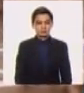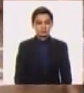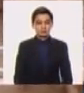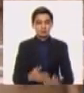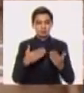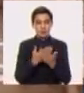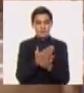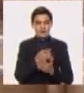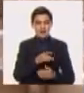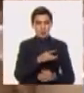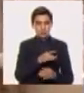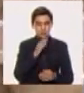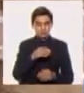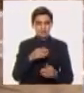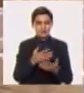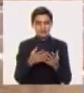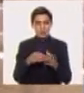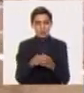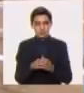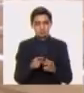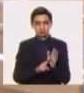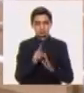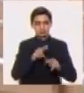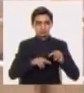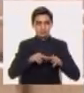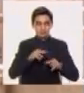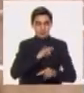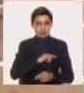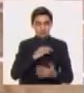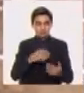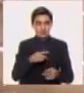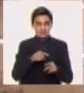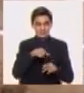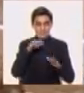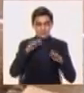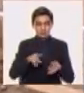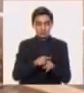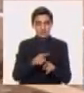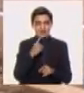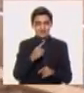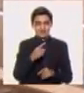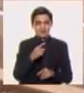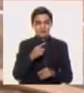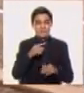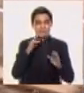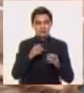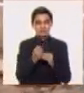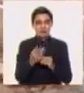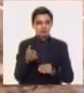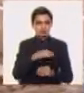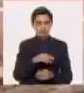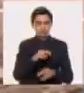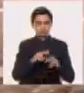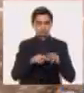Жаңа шағын ауданда бірнеше компания құрылыс жұмыстарын бастап кетті. Дәл осы жерде бір ғана мердігер 12 баспананы көтеріп